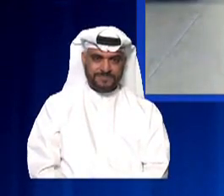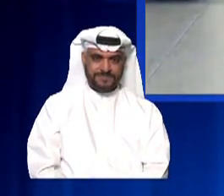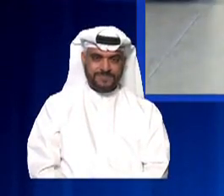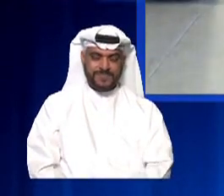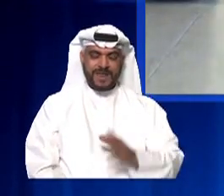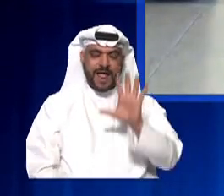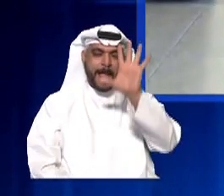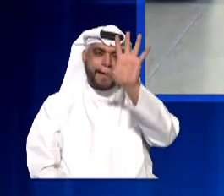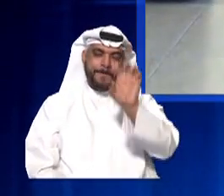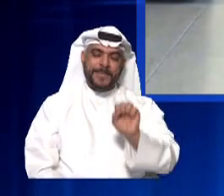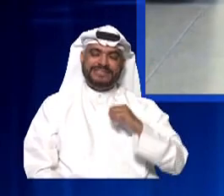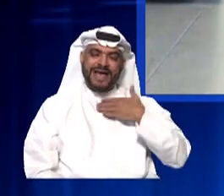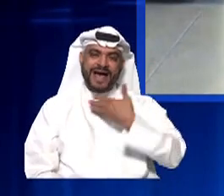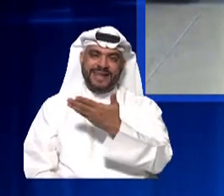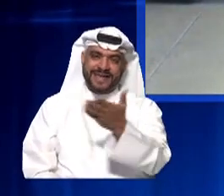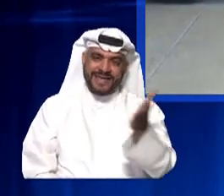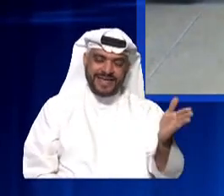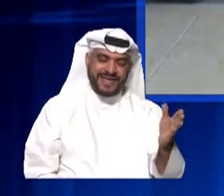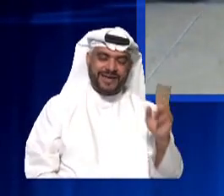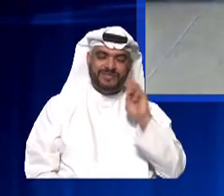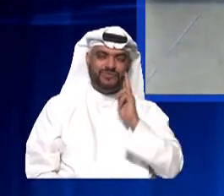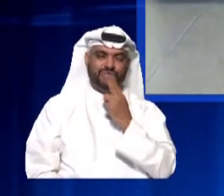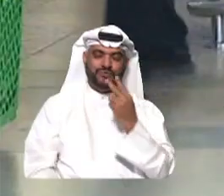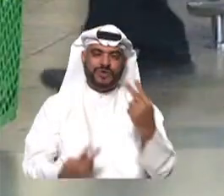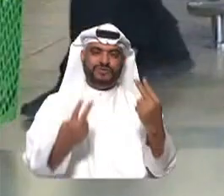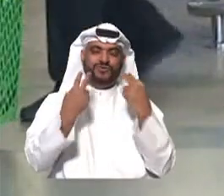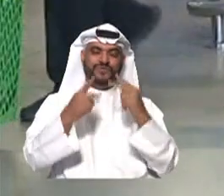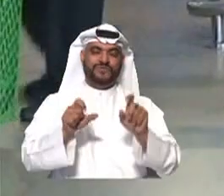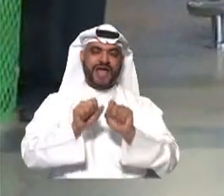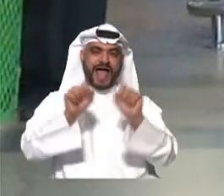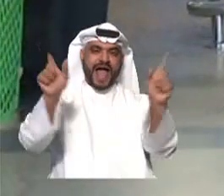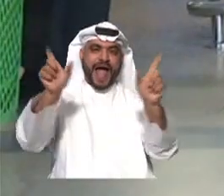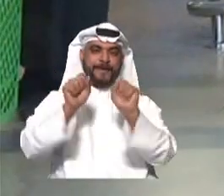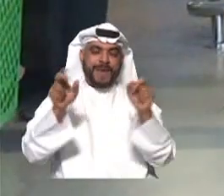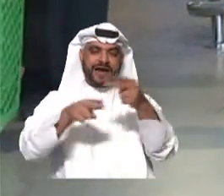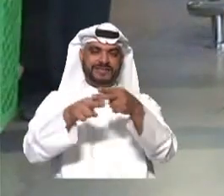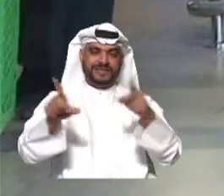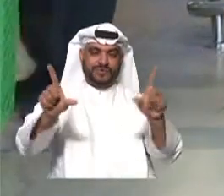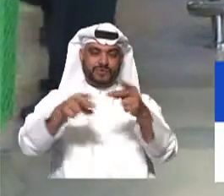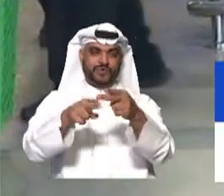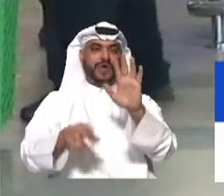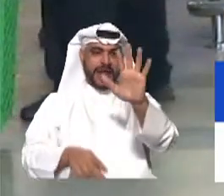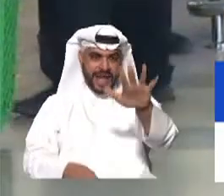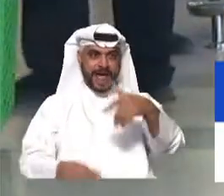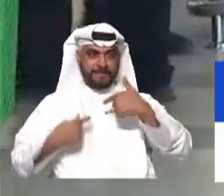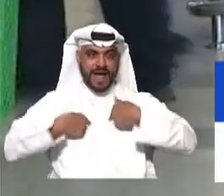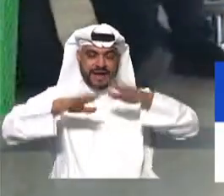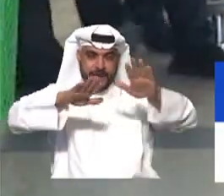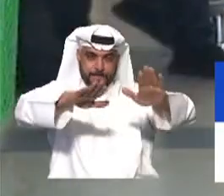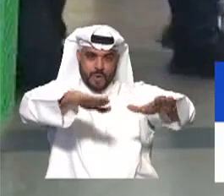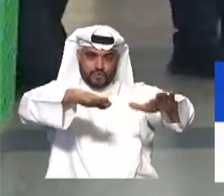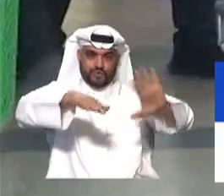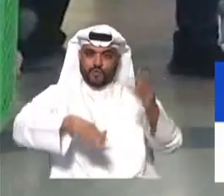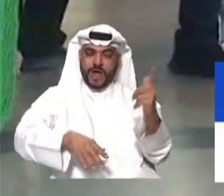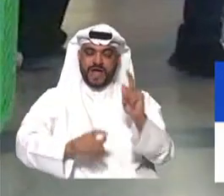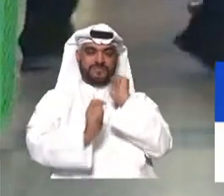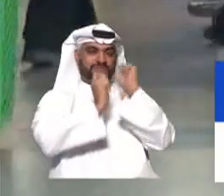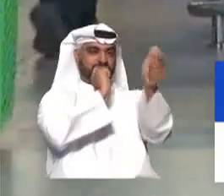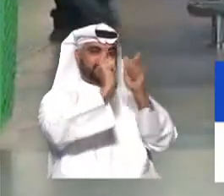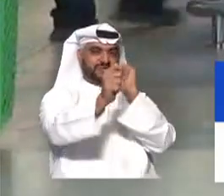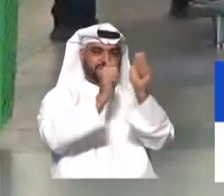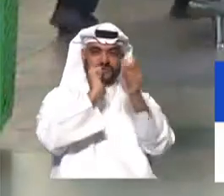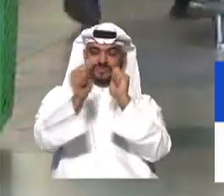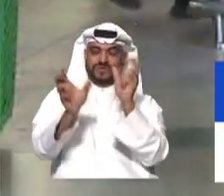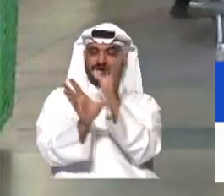مساء الخير يوسف، ومساء الخير لكل من يشاهدنا الآن عبر نشرة الأخبار في تلفزيون دولة الكويت. مثل ما تفضلت، نحن الآن متواجدون في أحد الأسواق الموازية